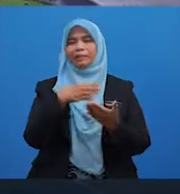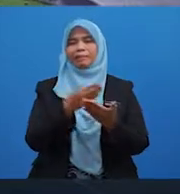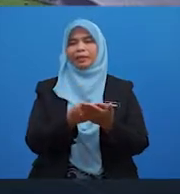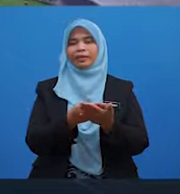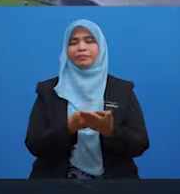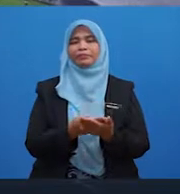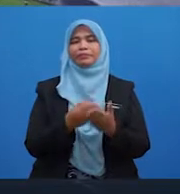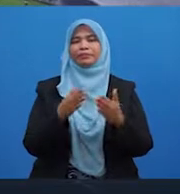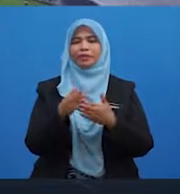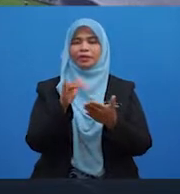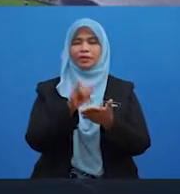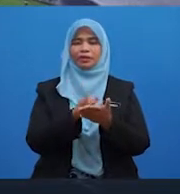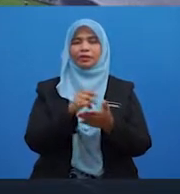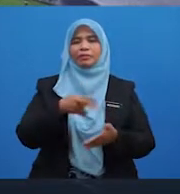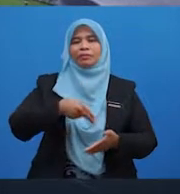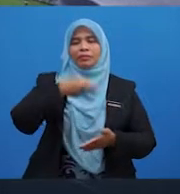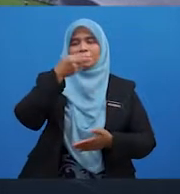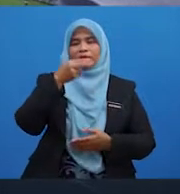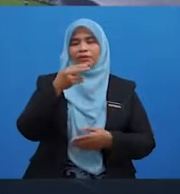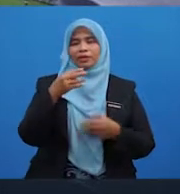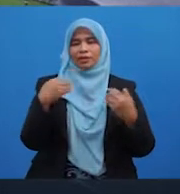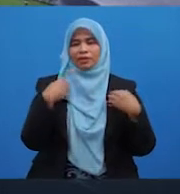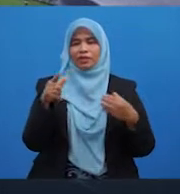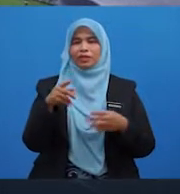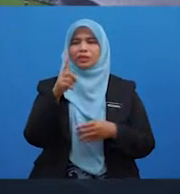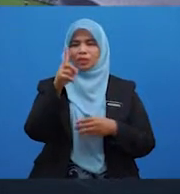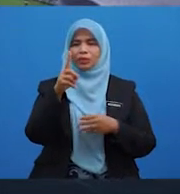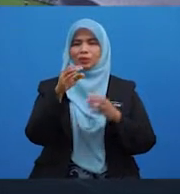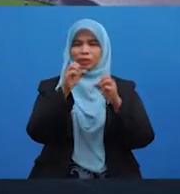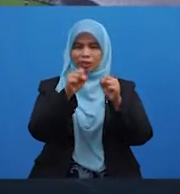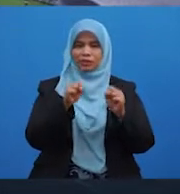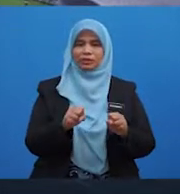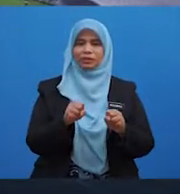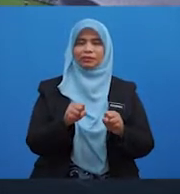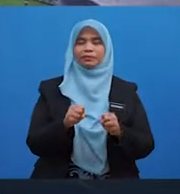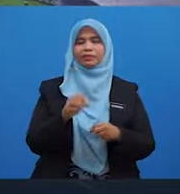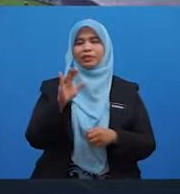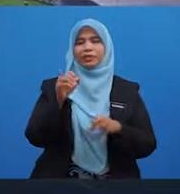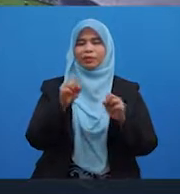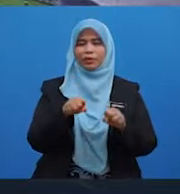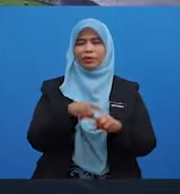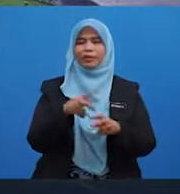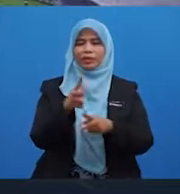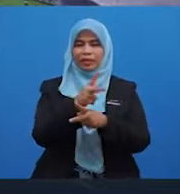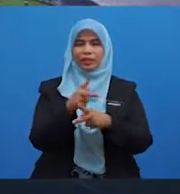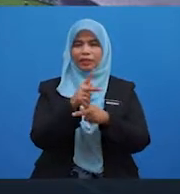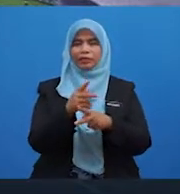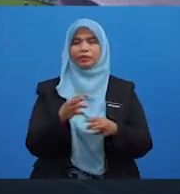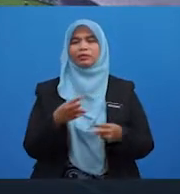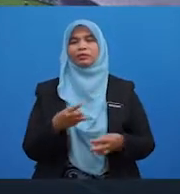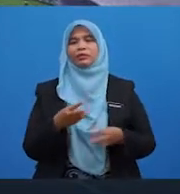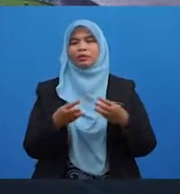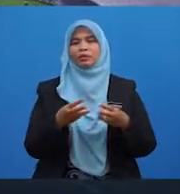Oleh yang demikian, pernafasan merupakan satu sistem fisiologi yang mudah dikawal. Walau